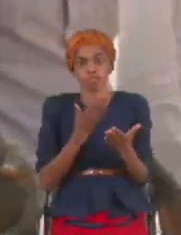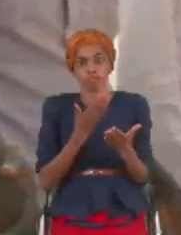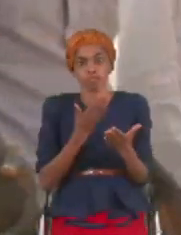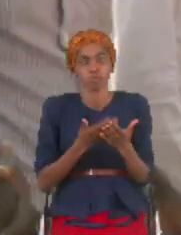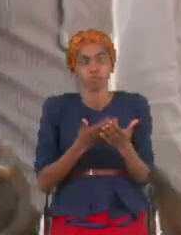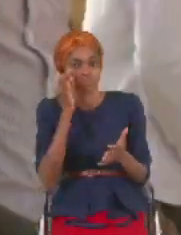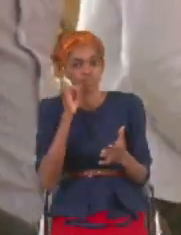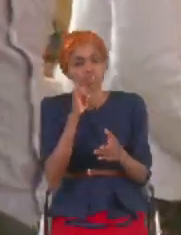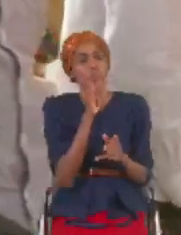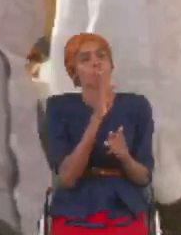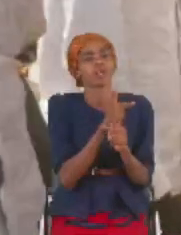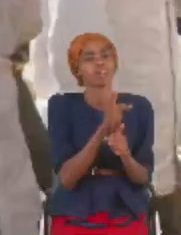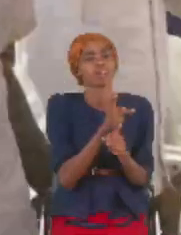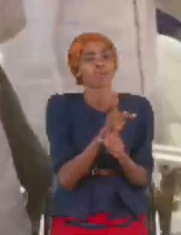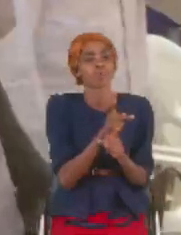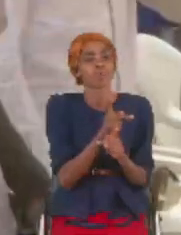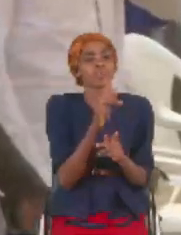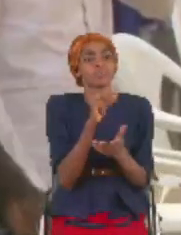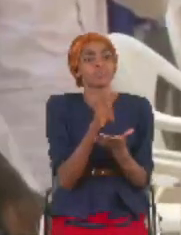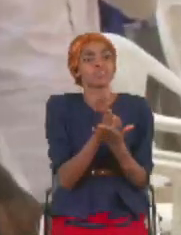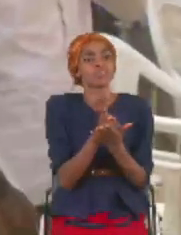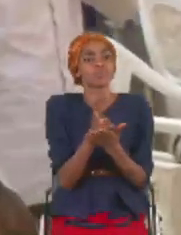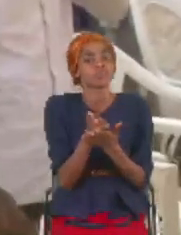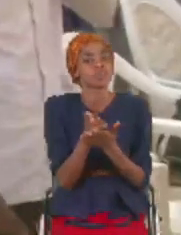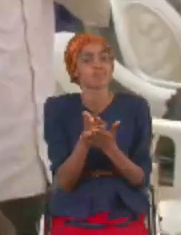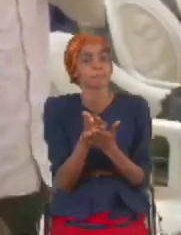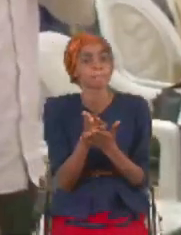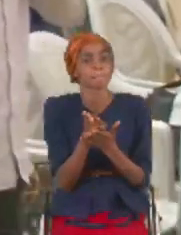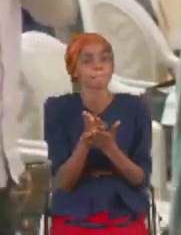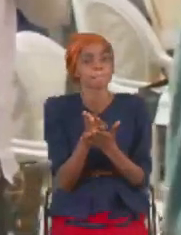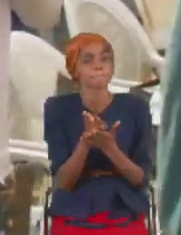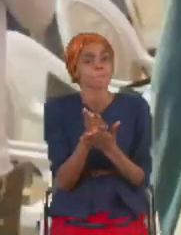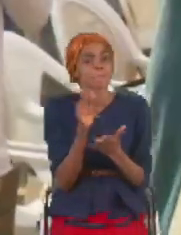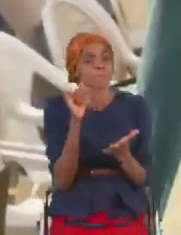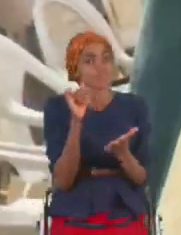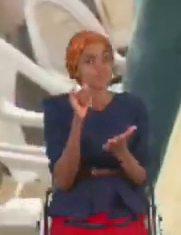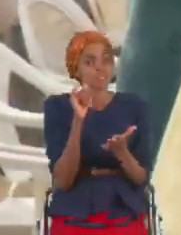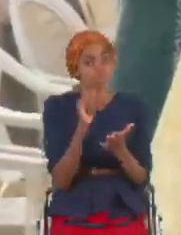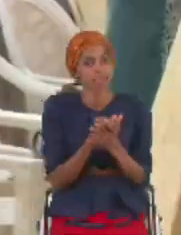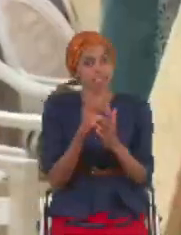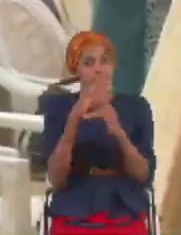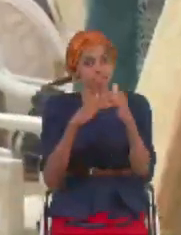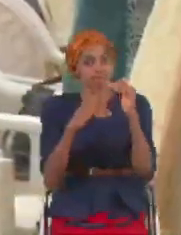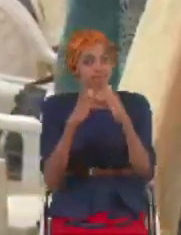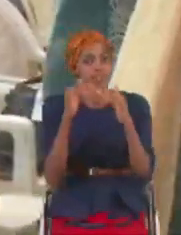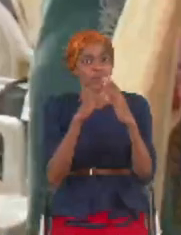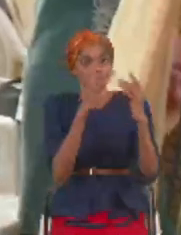tu préserve la vérité qui bâtit la fois